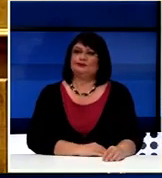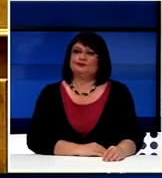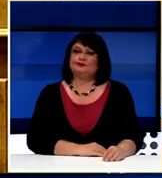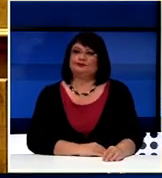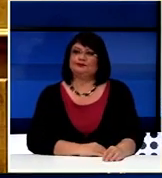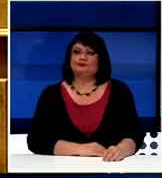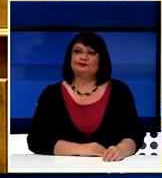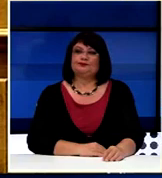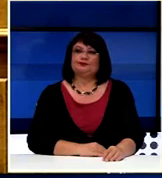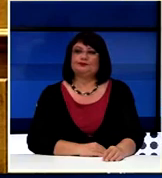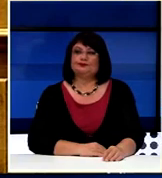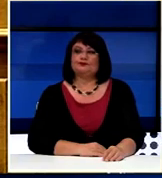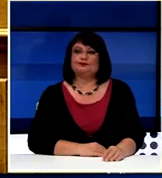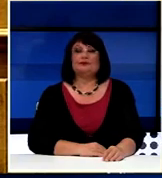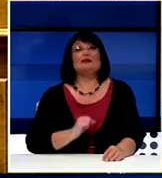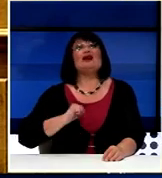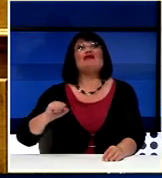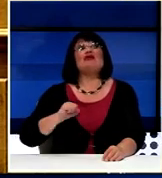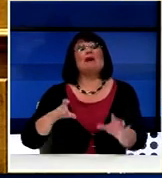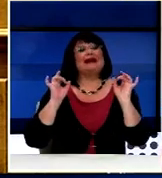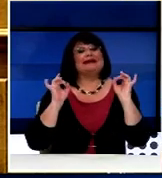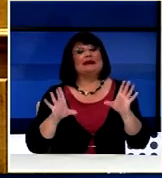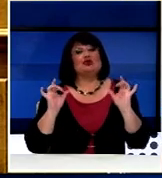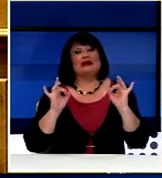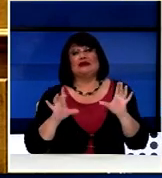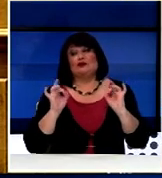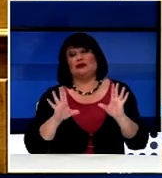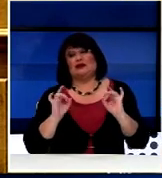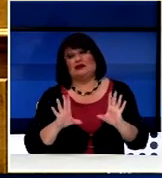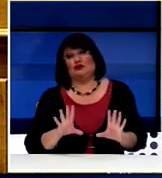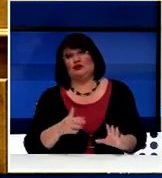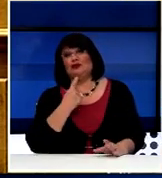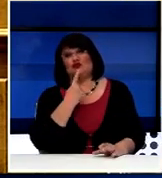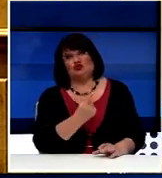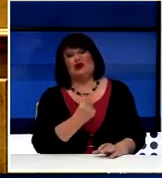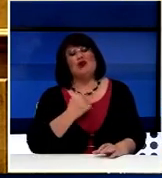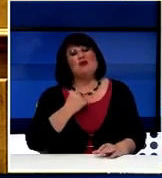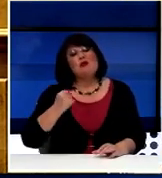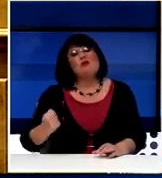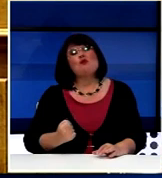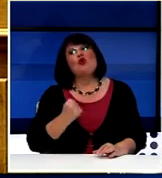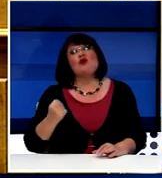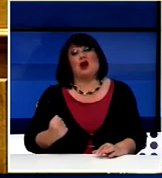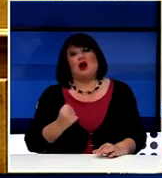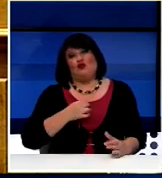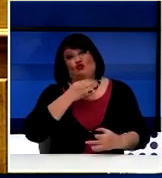Φοβάμαι ότι τίποτα από αυτά δεν καταφέρνετε σήμερα εσείς, και το λέω με μεγάλο πόνο αυτό,